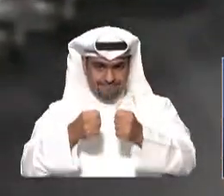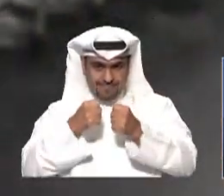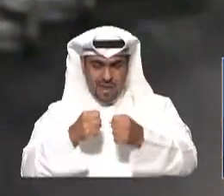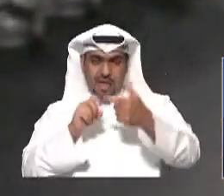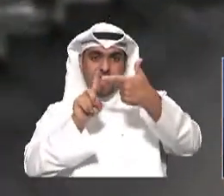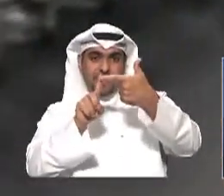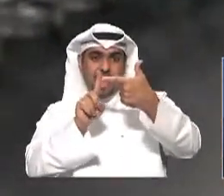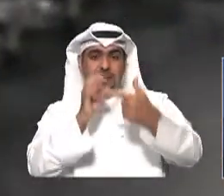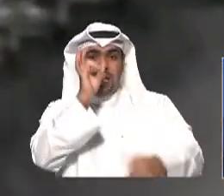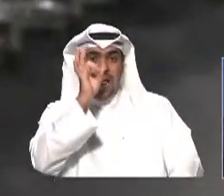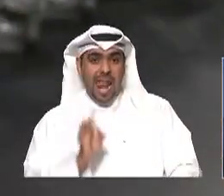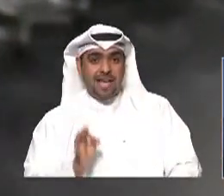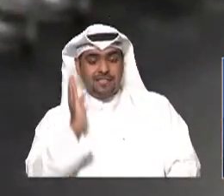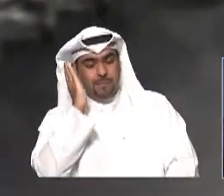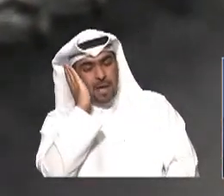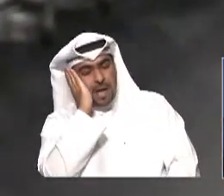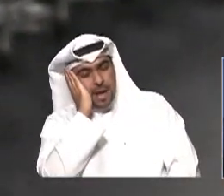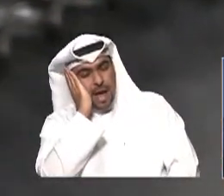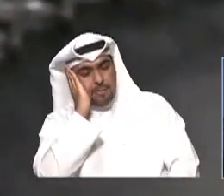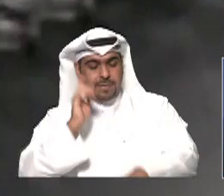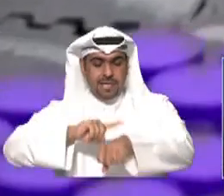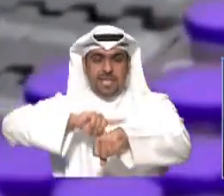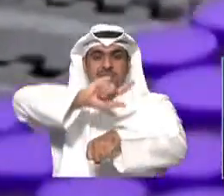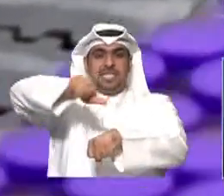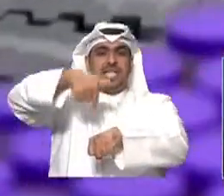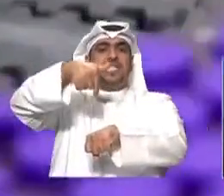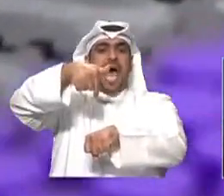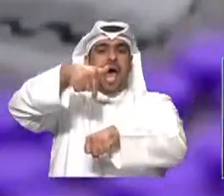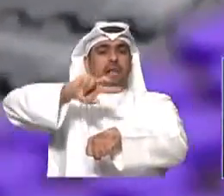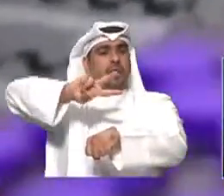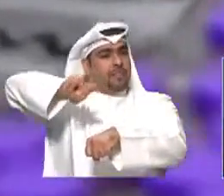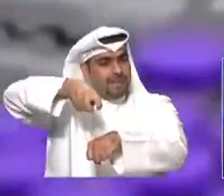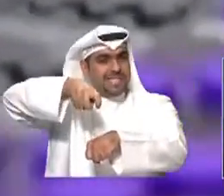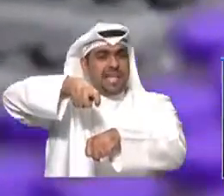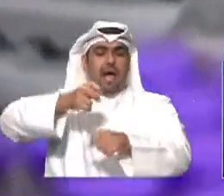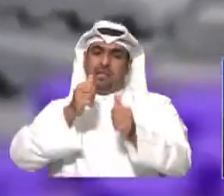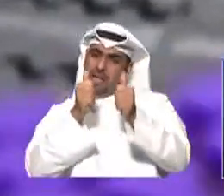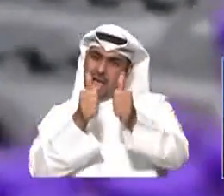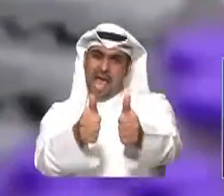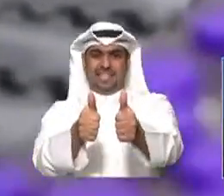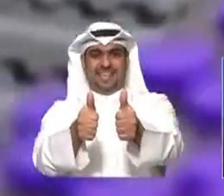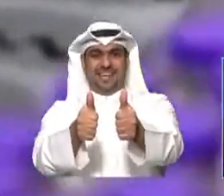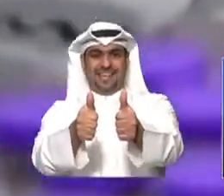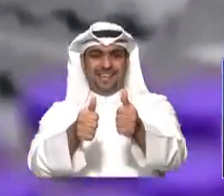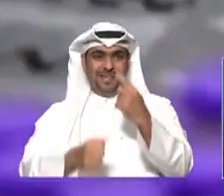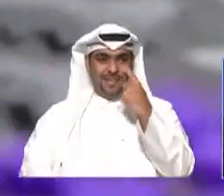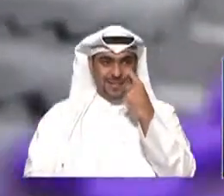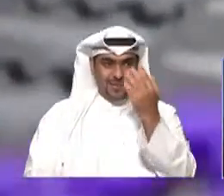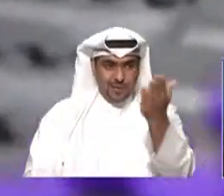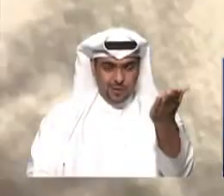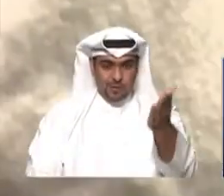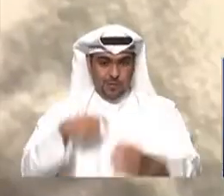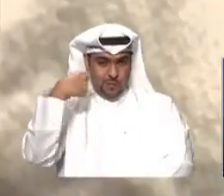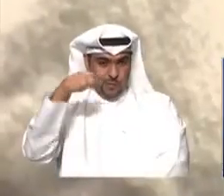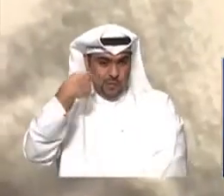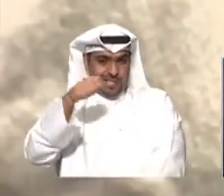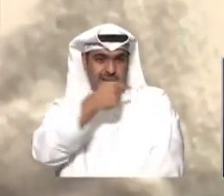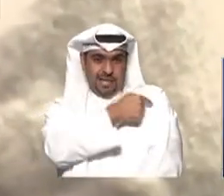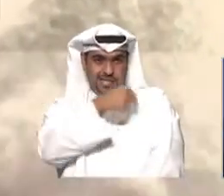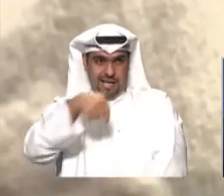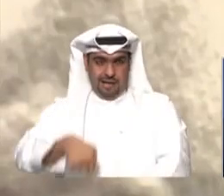المعتمدة من المتوقع خلال شهر نوفمبر المقبل، وفي حال اعتماده سيوفر غطاء كبير من